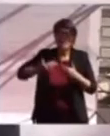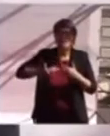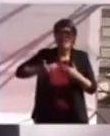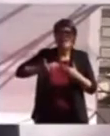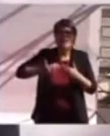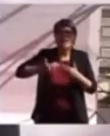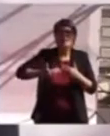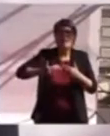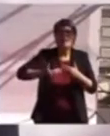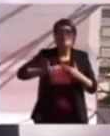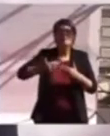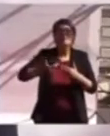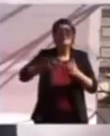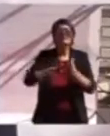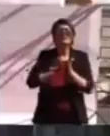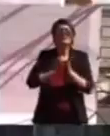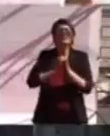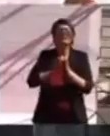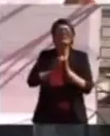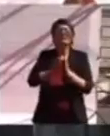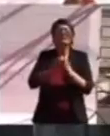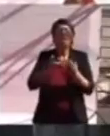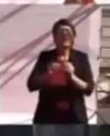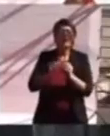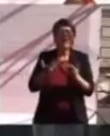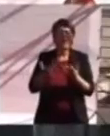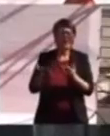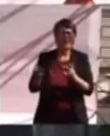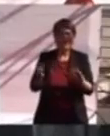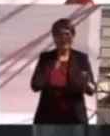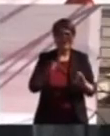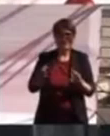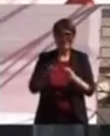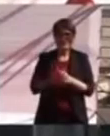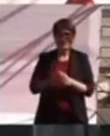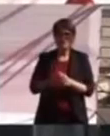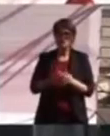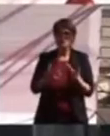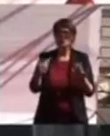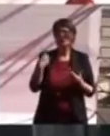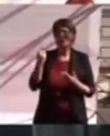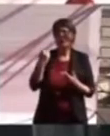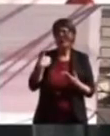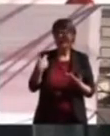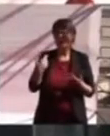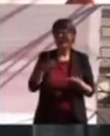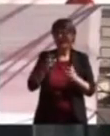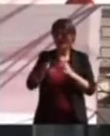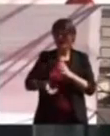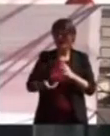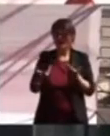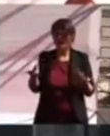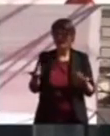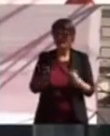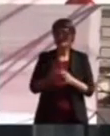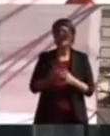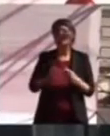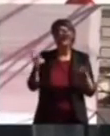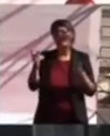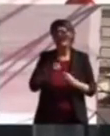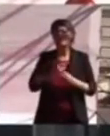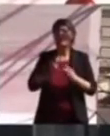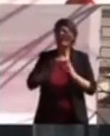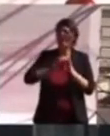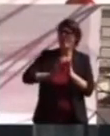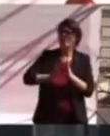penso la stessa cosa sin dall'inizio di questa crisi alla fine le misure contano ma quello che veramente